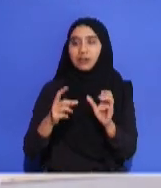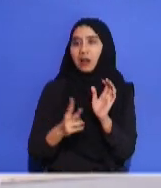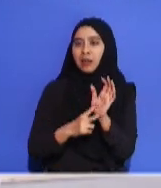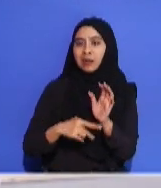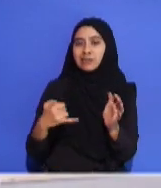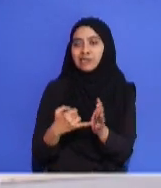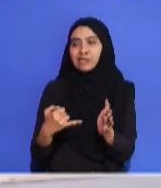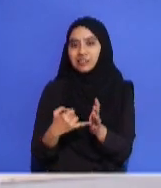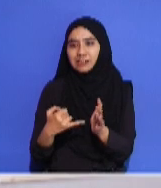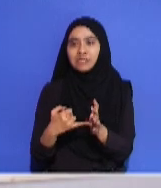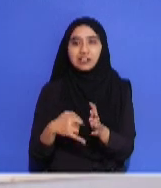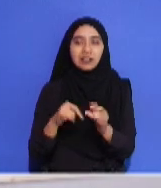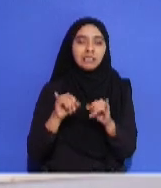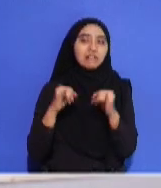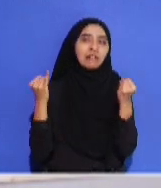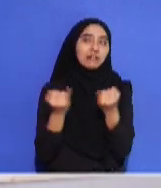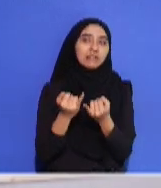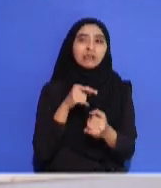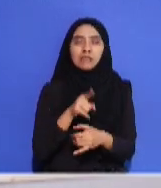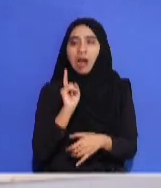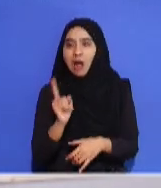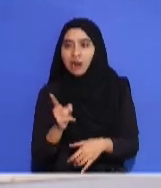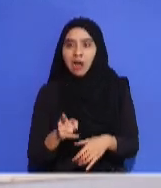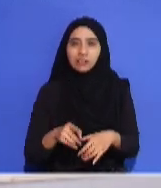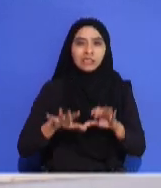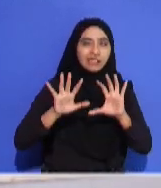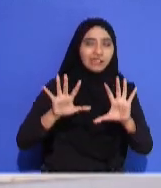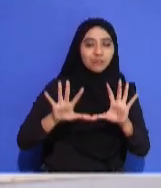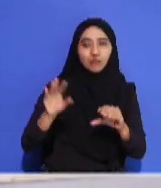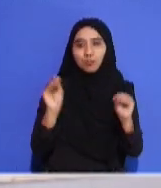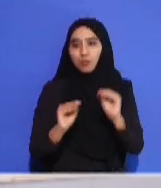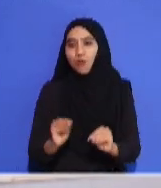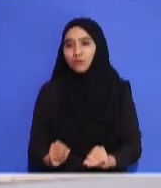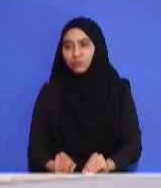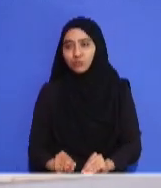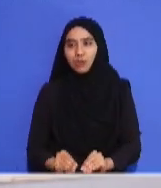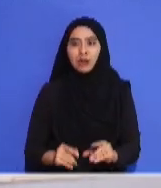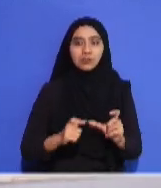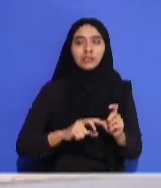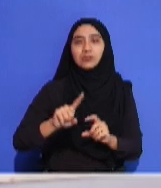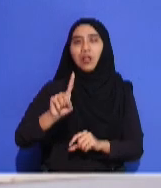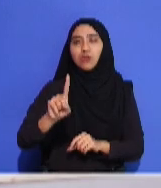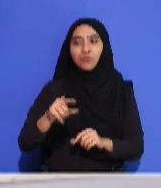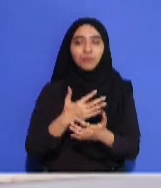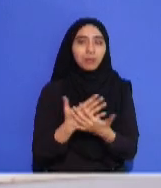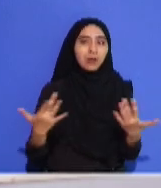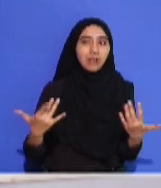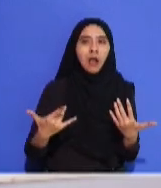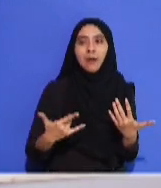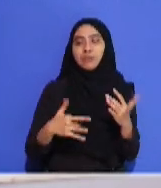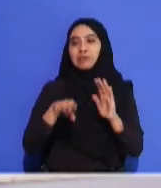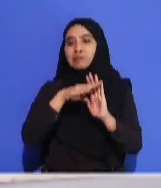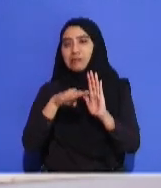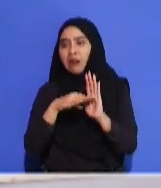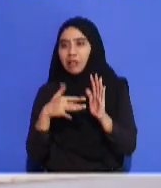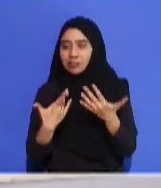sejumlah instansinya terdapat 10 formasi dibuka untuk lowongan CPNS lulusan S1 masyarakat yang memenuhi syarat dipersilakkan